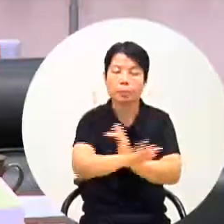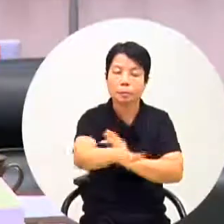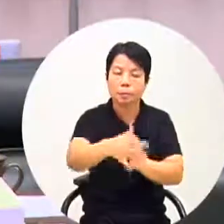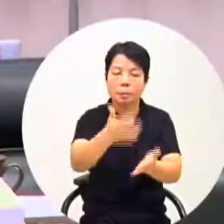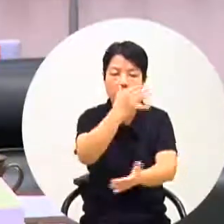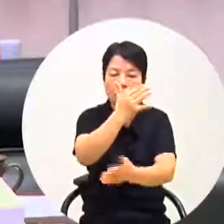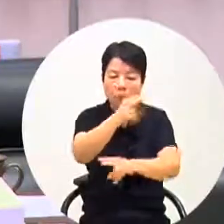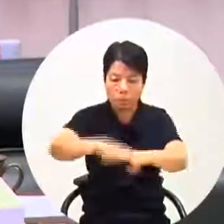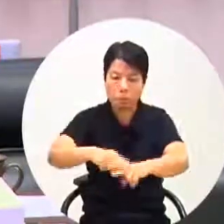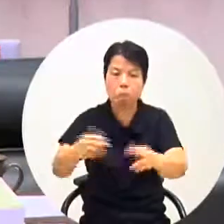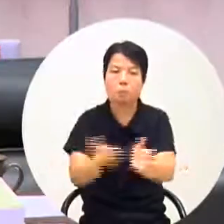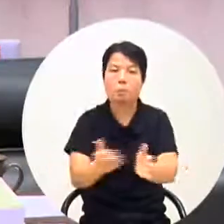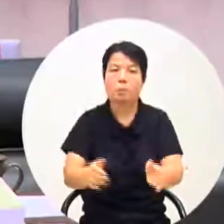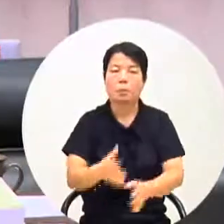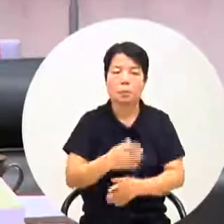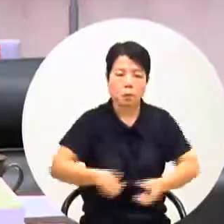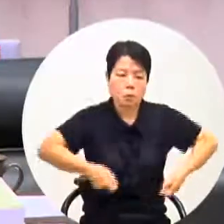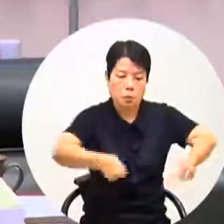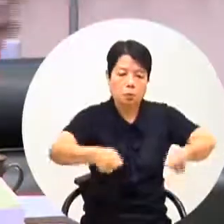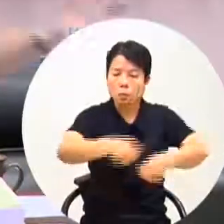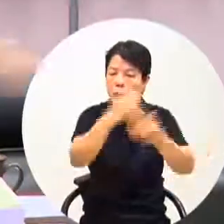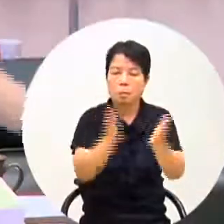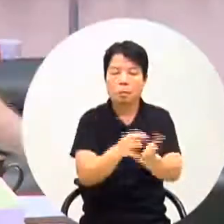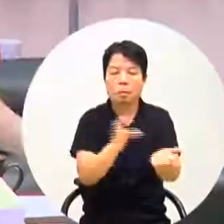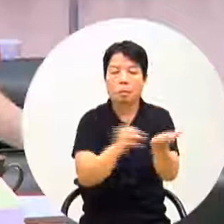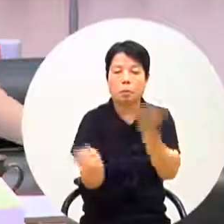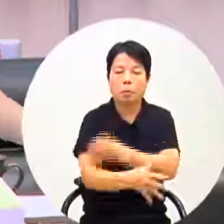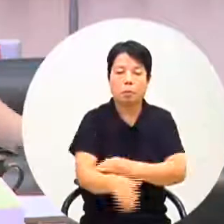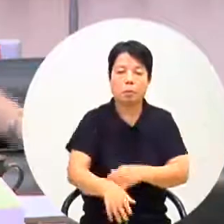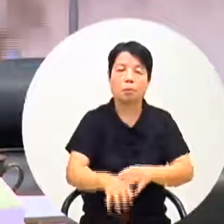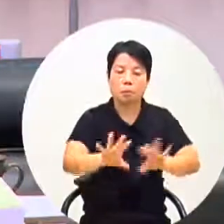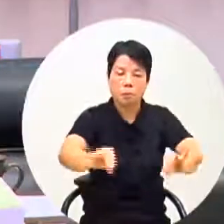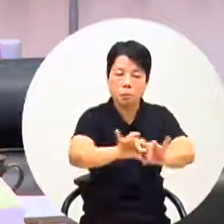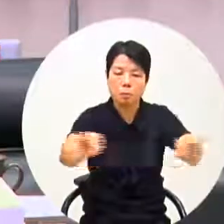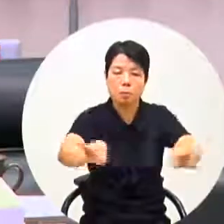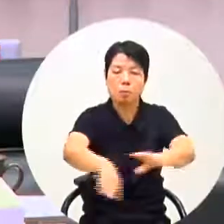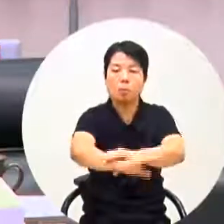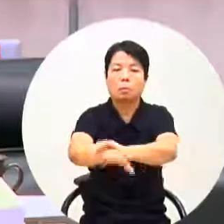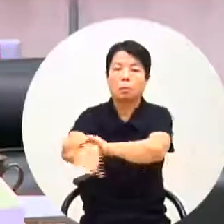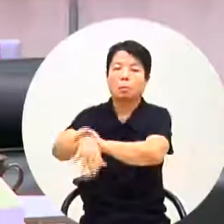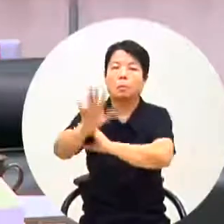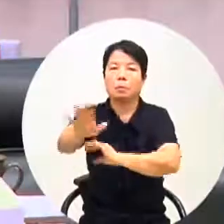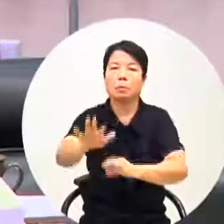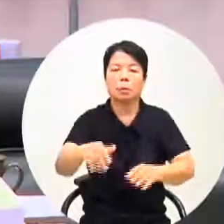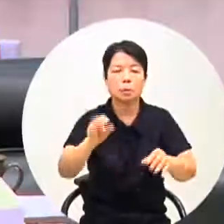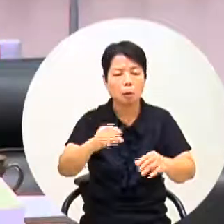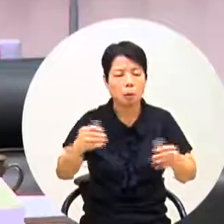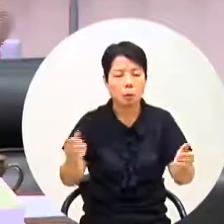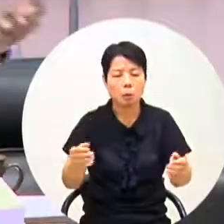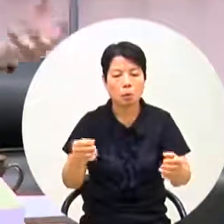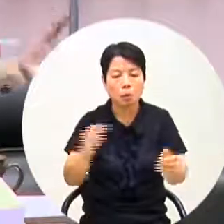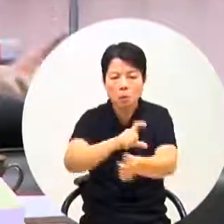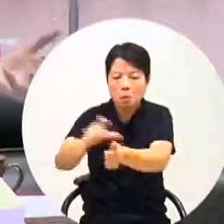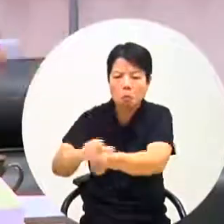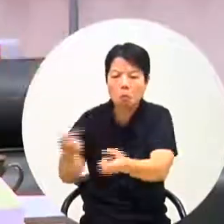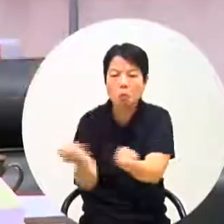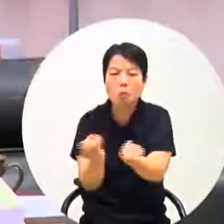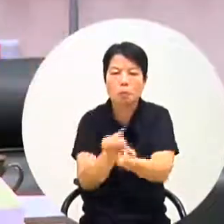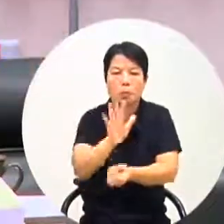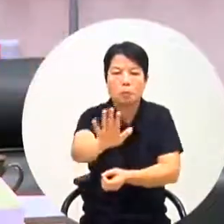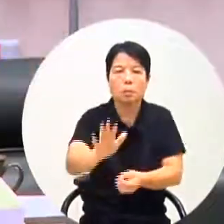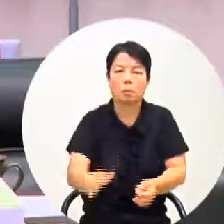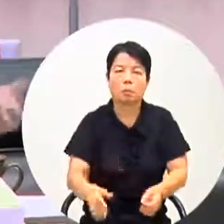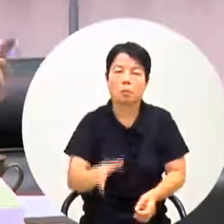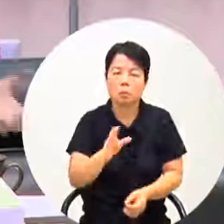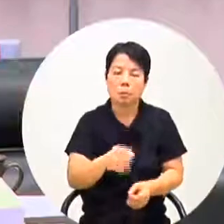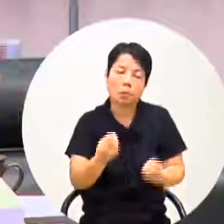么市场摊位全部都拆掉了，空地出来了，问题就跑出来了。这个也没有办法用都更嘛，